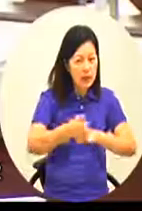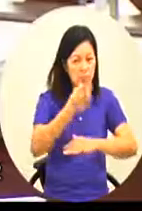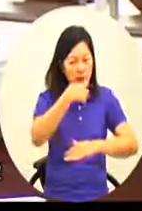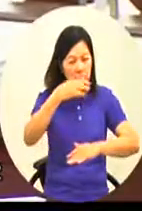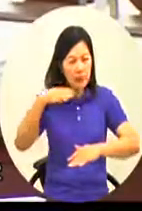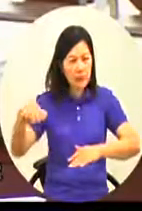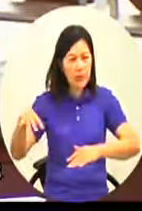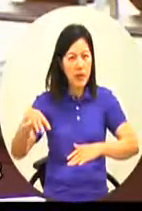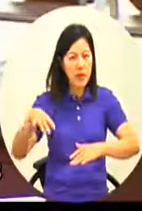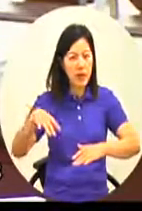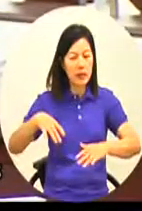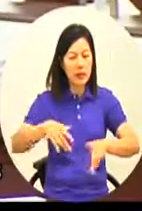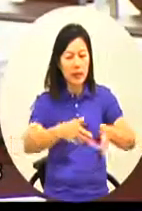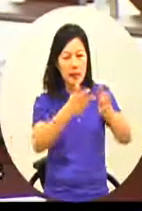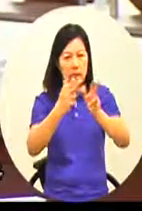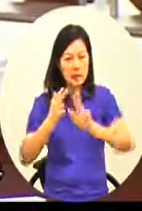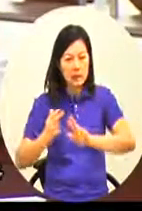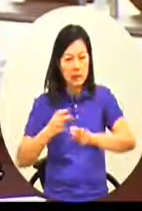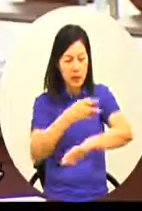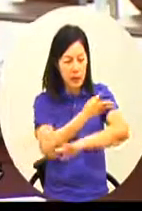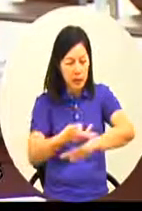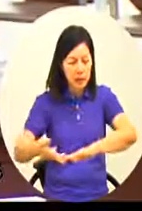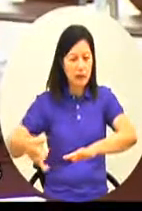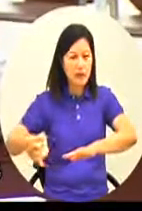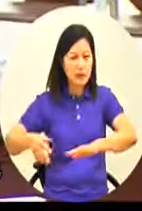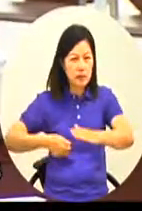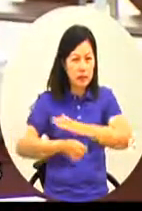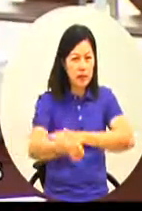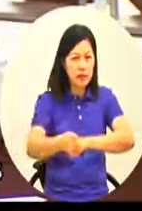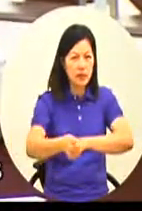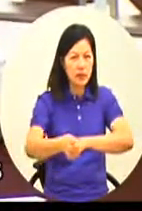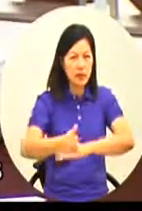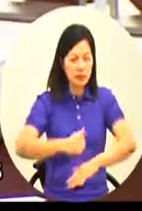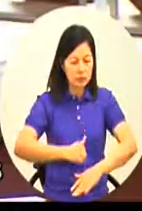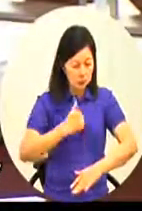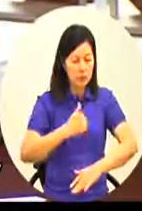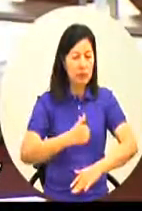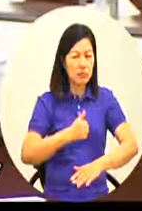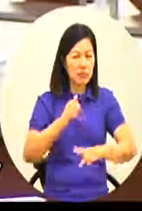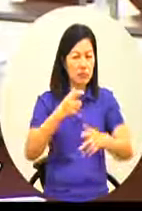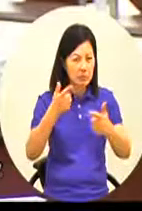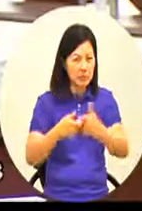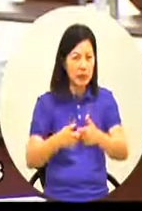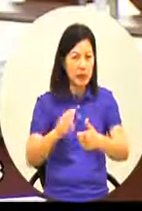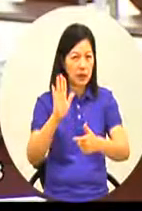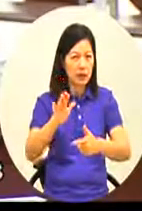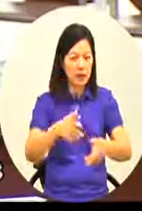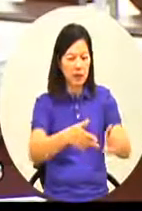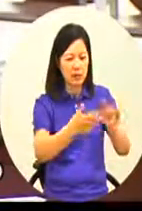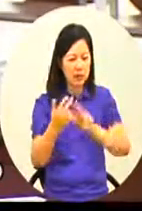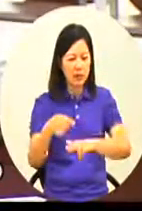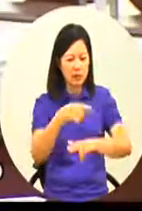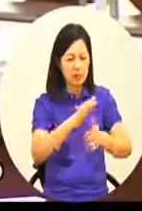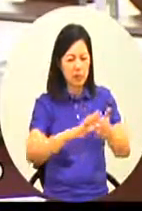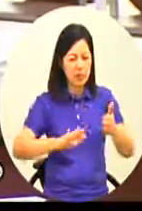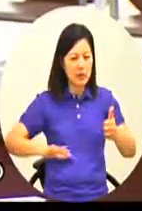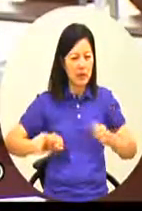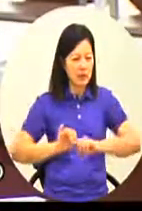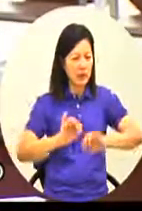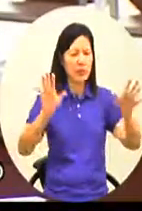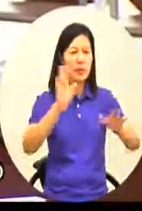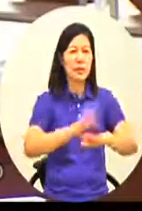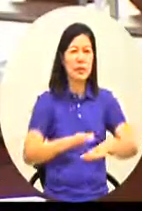段，爱搁两对桥，那个红山溪过，对不对？哈，是较实际啦，无你搁加绿桥底啊，对不对？哦，应用电影的发展啦，哈，这个我们。这